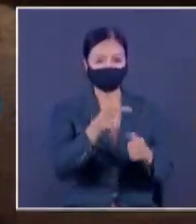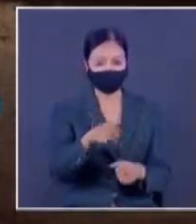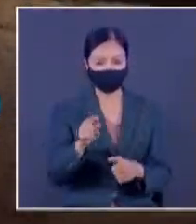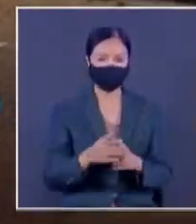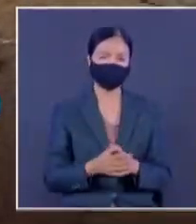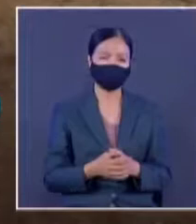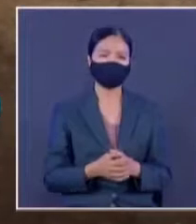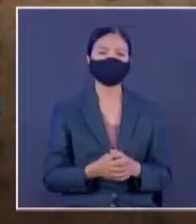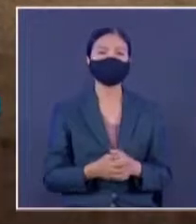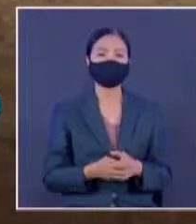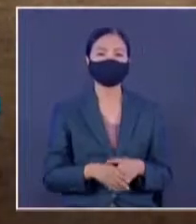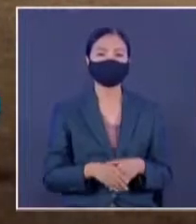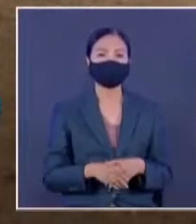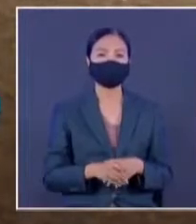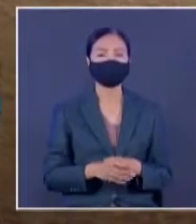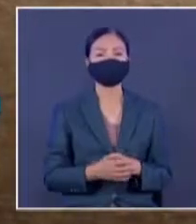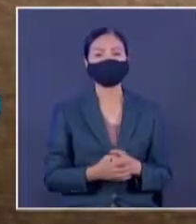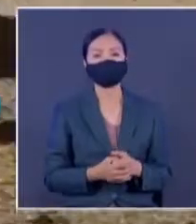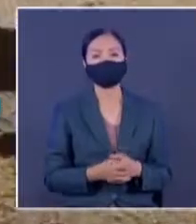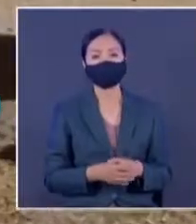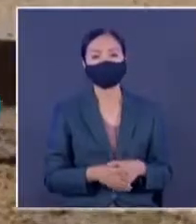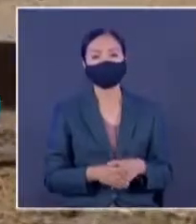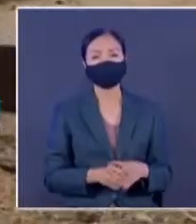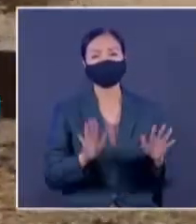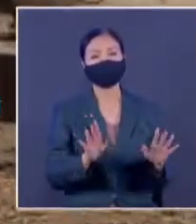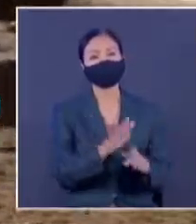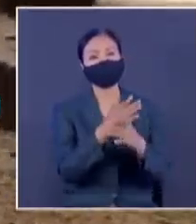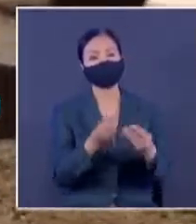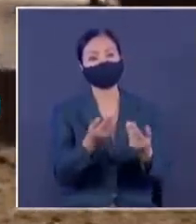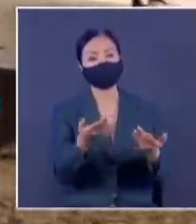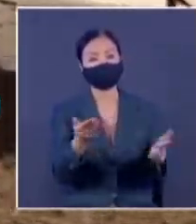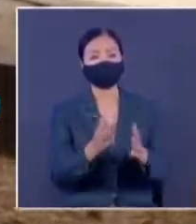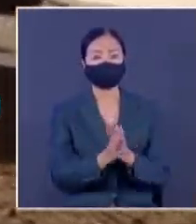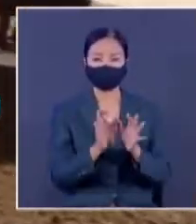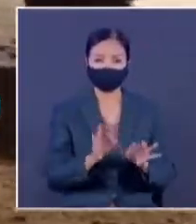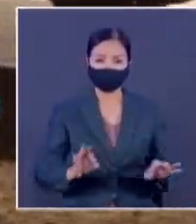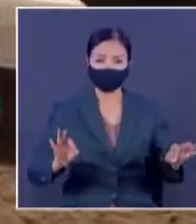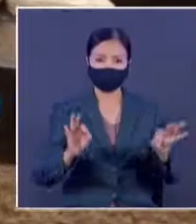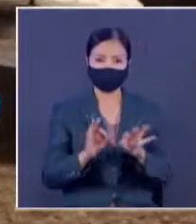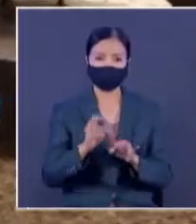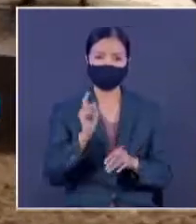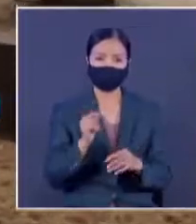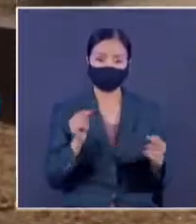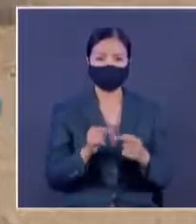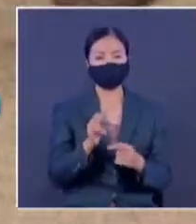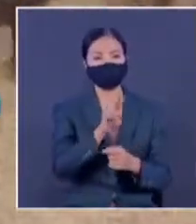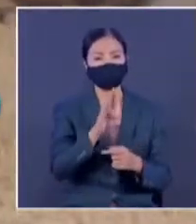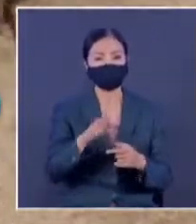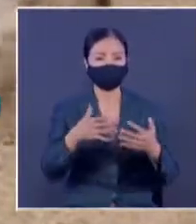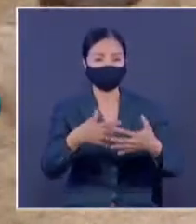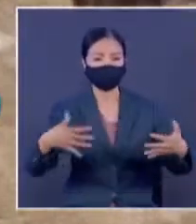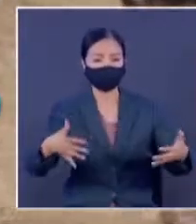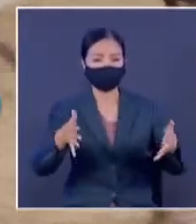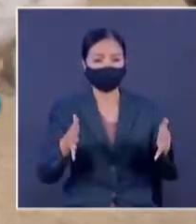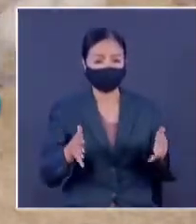เลยคุณผู้ชมงานนอกจากเขาบอกว่าจะเปิดเพลงแล้วนะคะอีกหนึ่งความสำคัญก็ให้ความสำคัญเรื่องระบบของคอกค่ะ